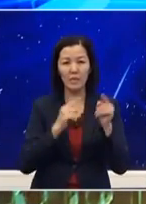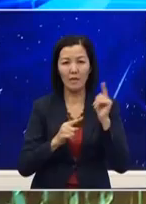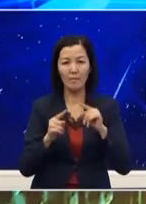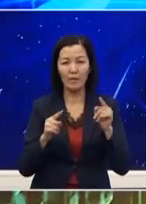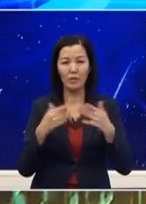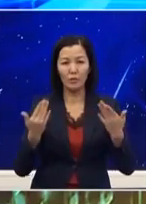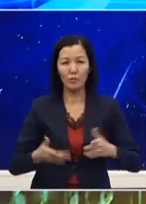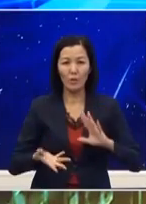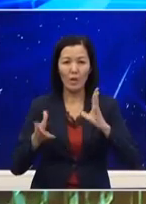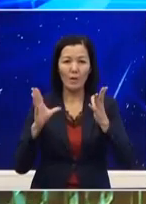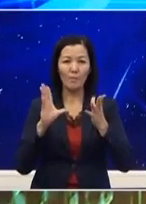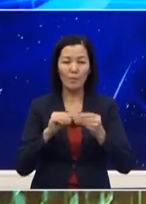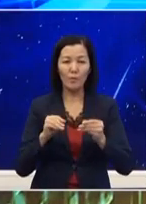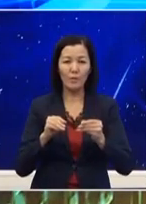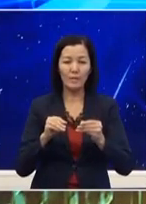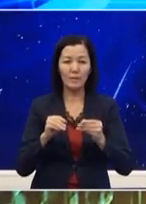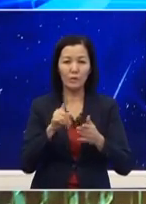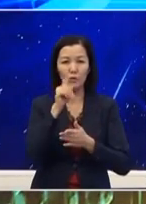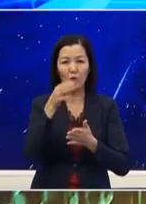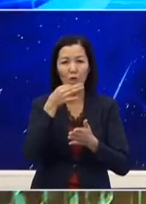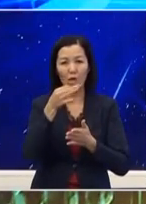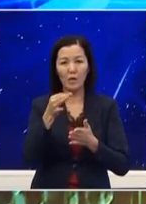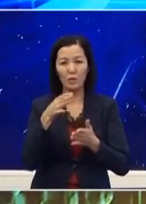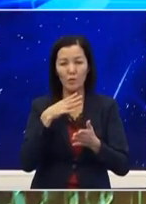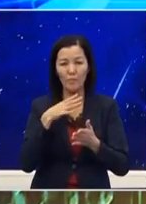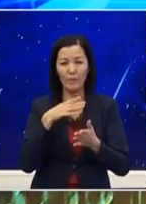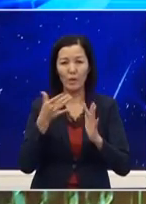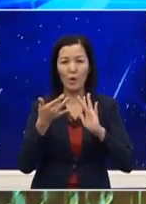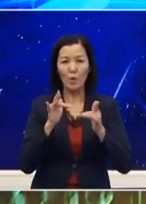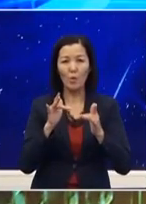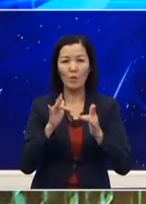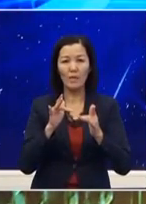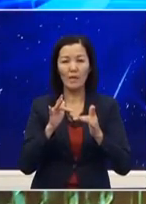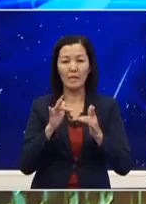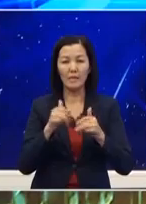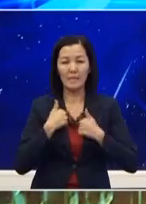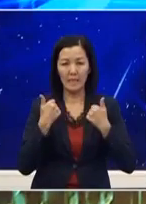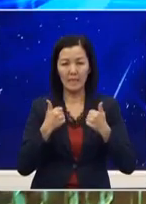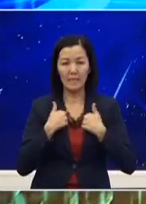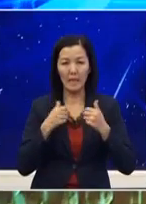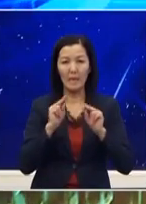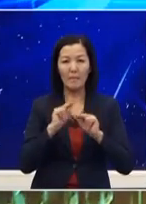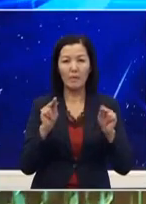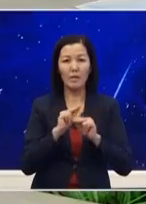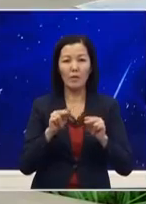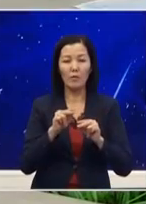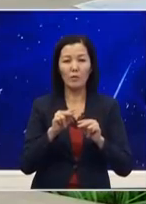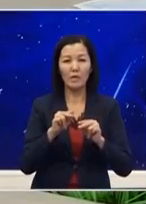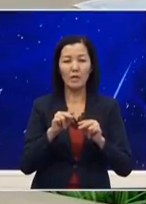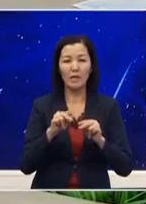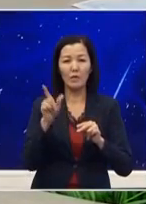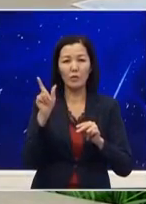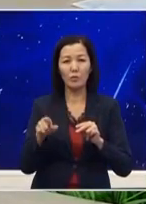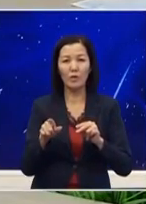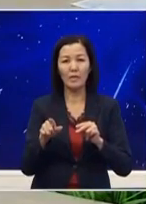тұлғалық болмысына ашуға тырысты. Zoom платформасында қатысушылар онлайн қойылған сұрақтарға жауап берді. Педагогтар тұлғадан жеткен дара